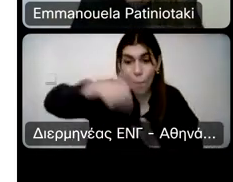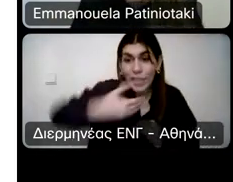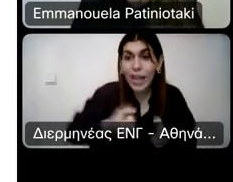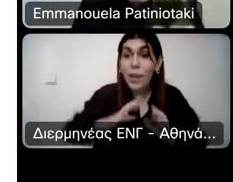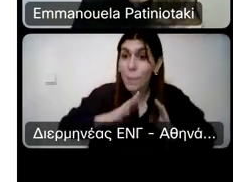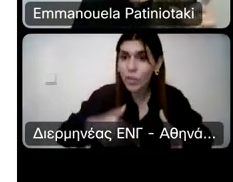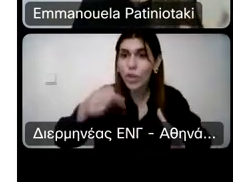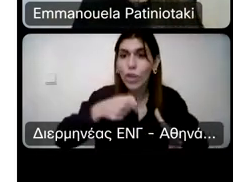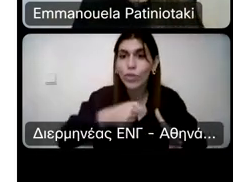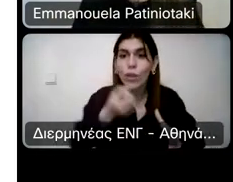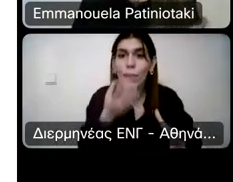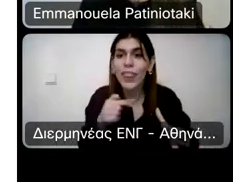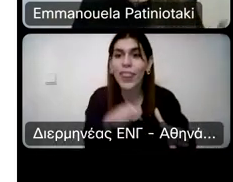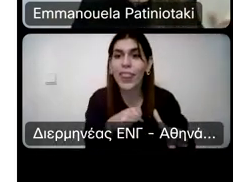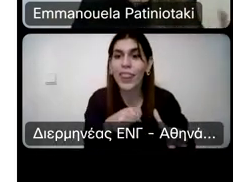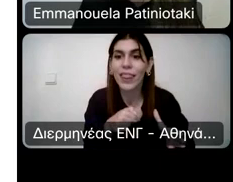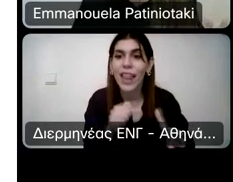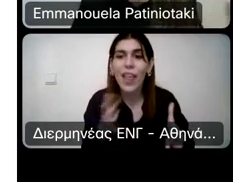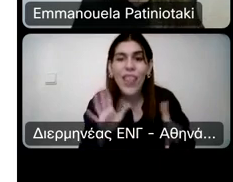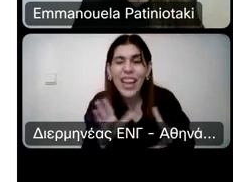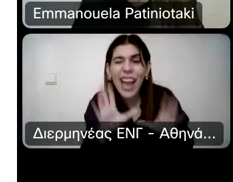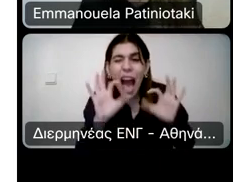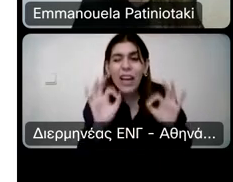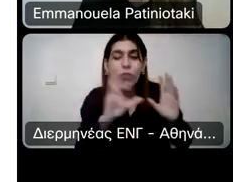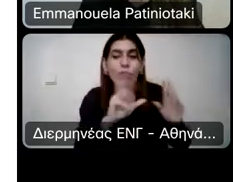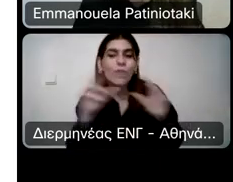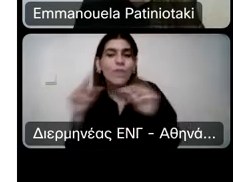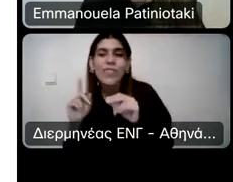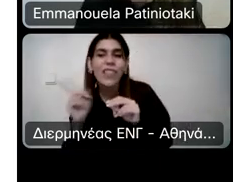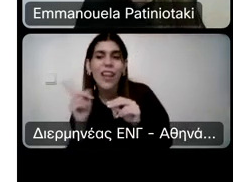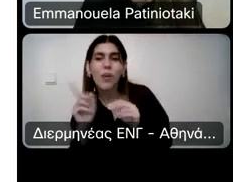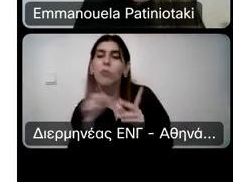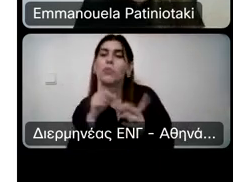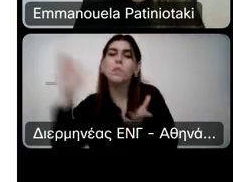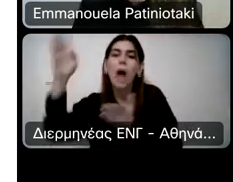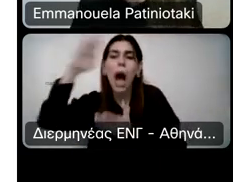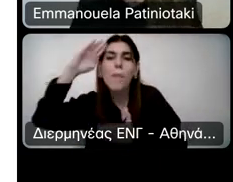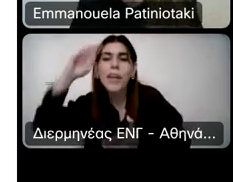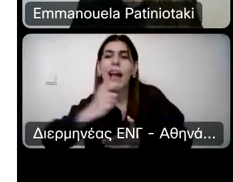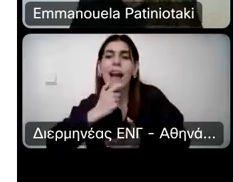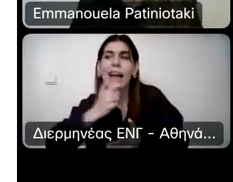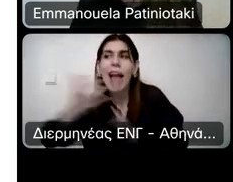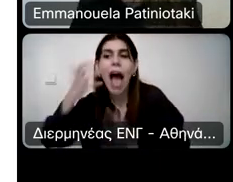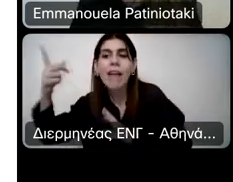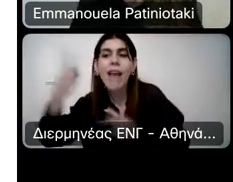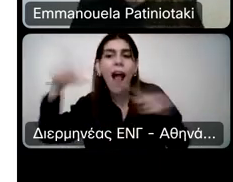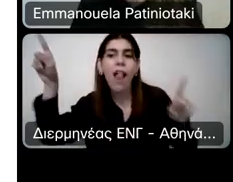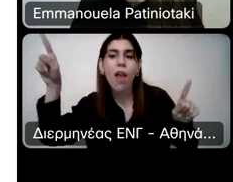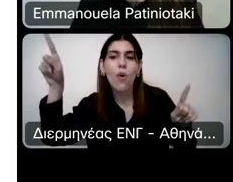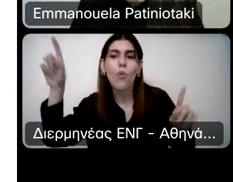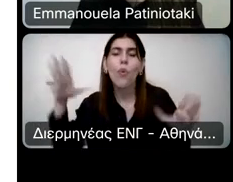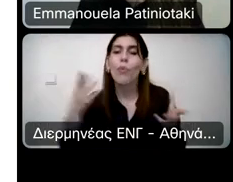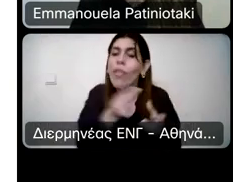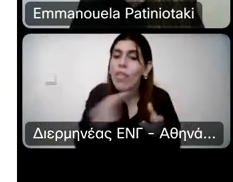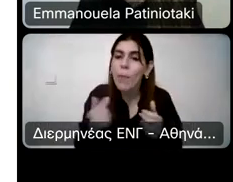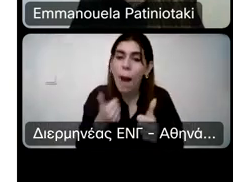παρών στο ableism, αντίστοιχα στην Αγγλία ή στις Ηνωμένες Πολιτείες της Αμερικής. Και τέλος η συμπερίληψη, η